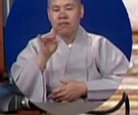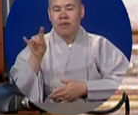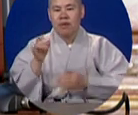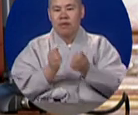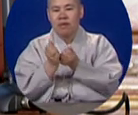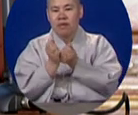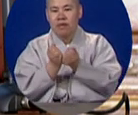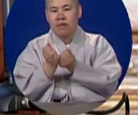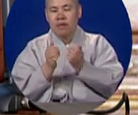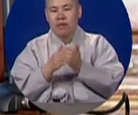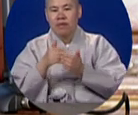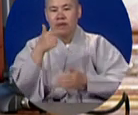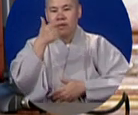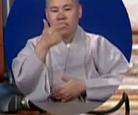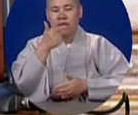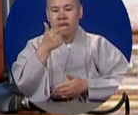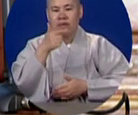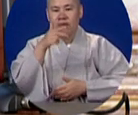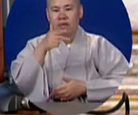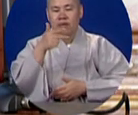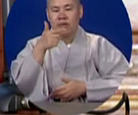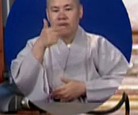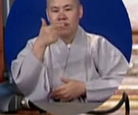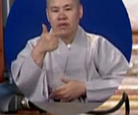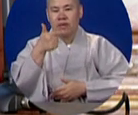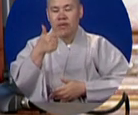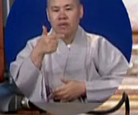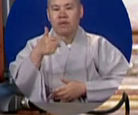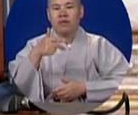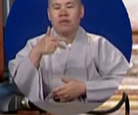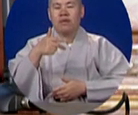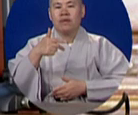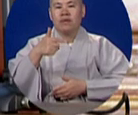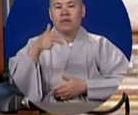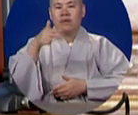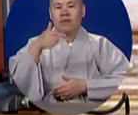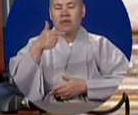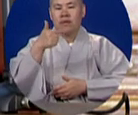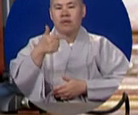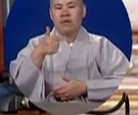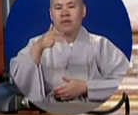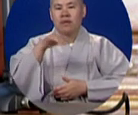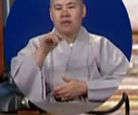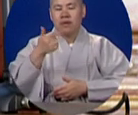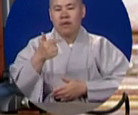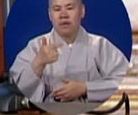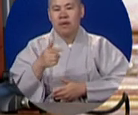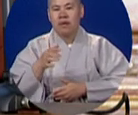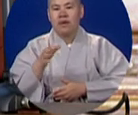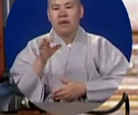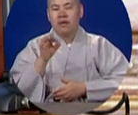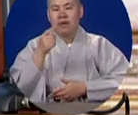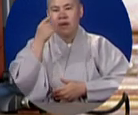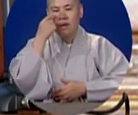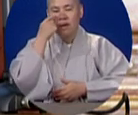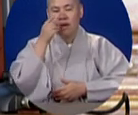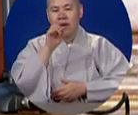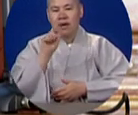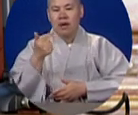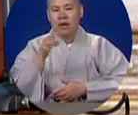여섯이라는 육자하고 티끌진자하고 육진이거든요 안이비 설신의로